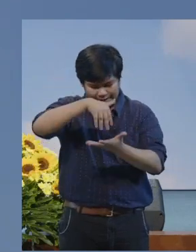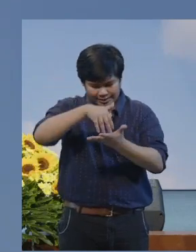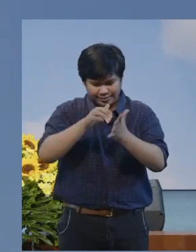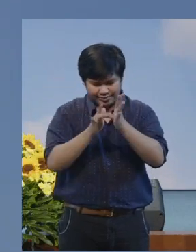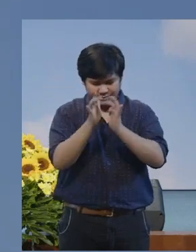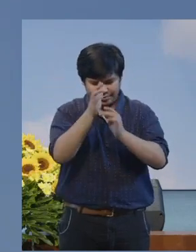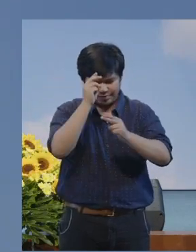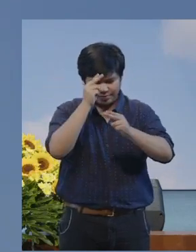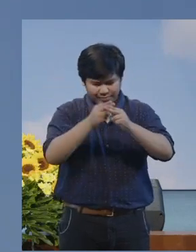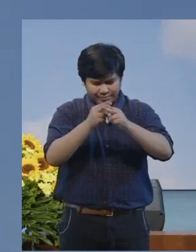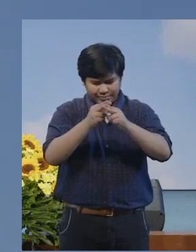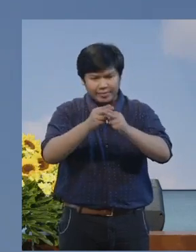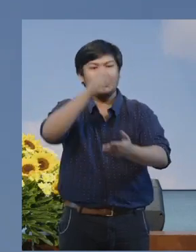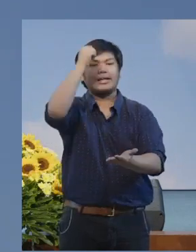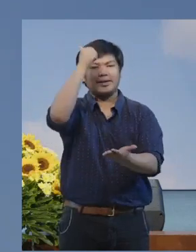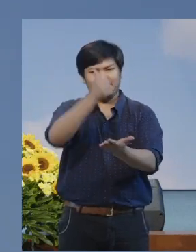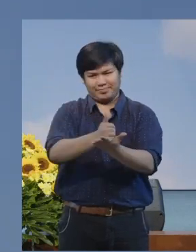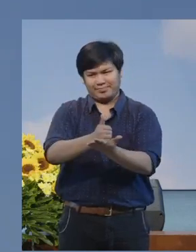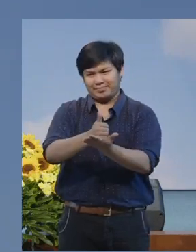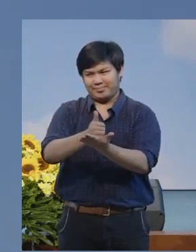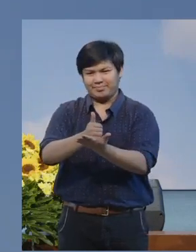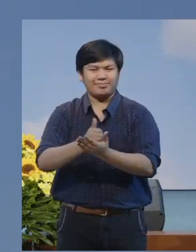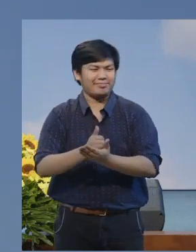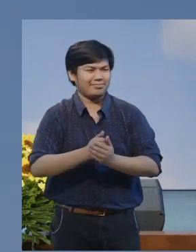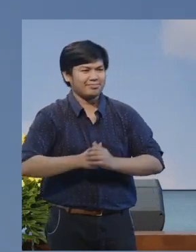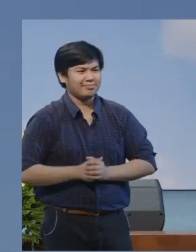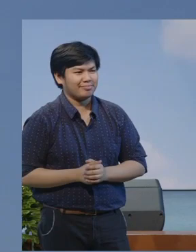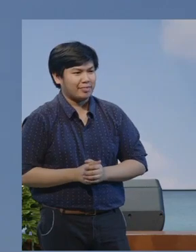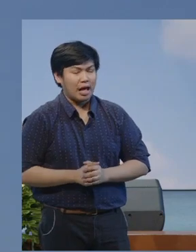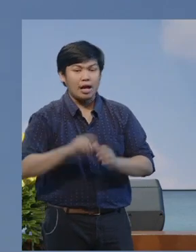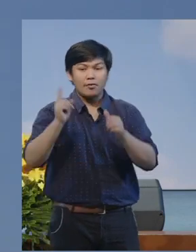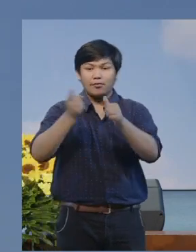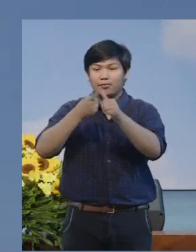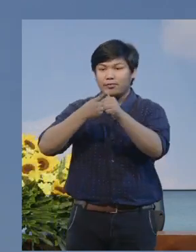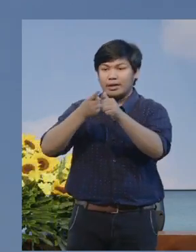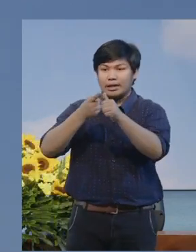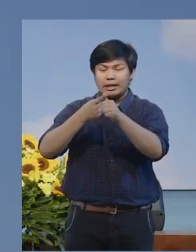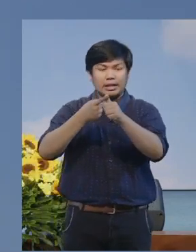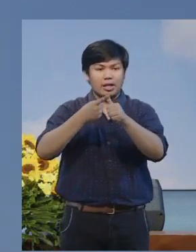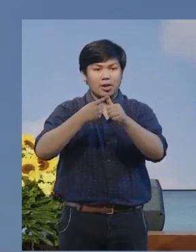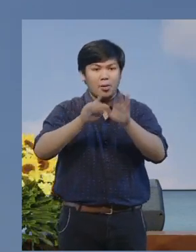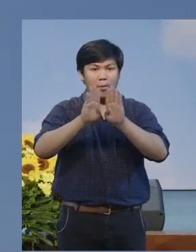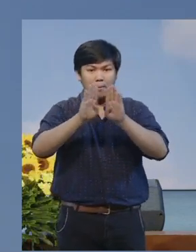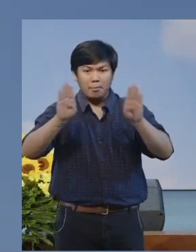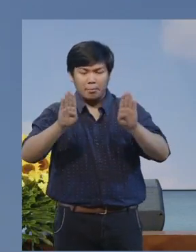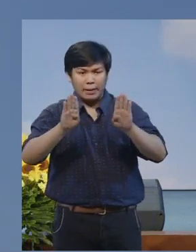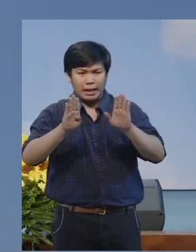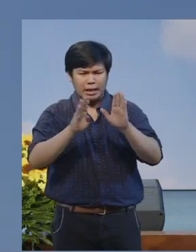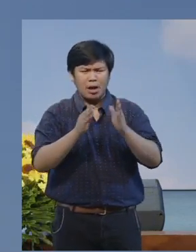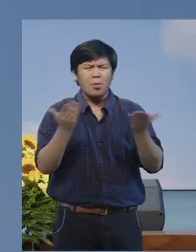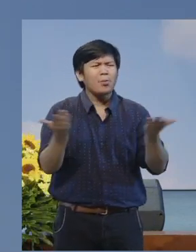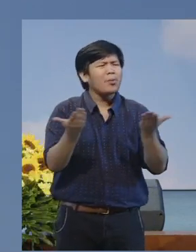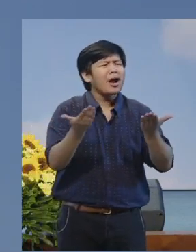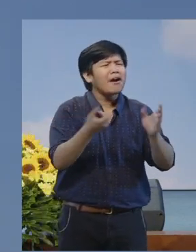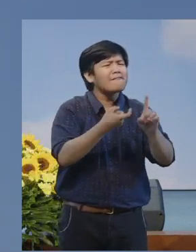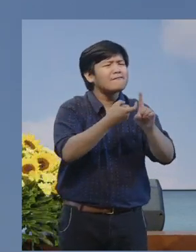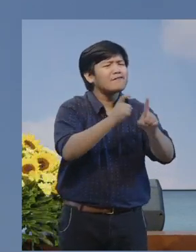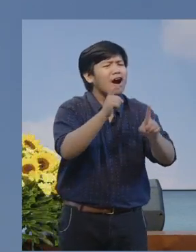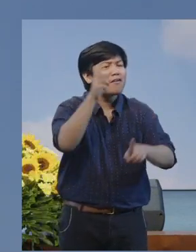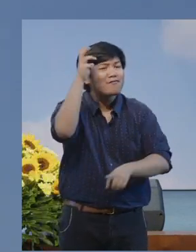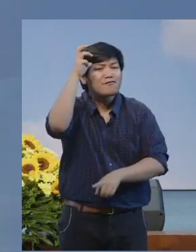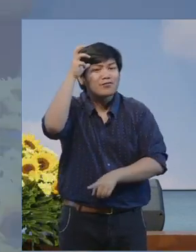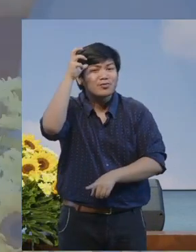pangalan ni Jesus. Amen. Una, tingnan natin ang pinagmulan o pinanggalingan